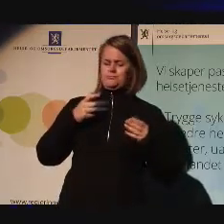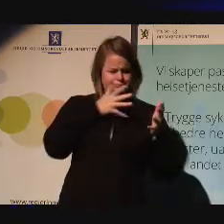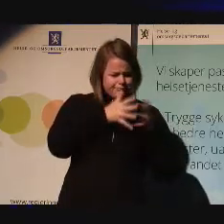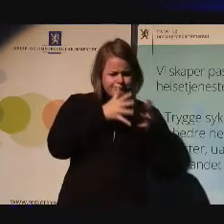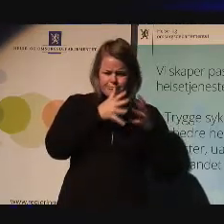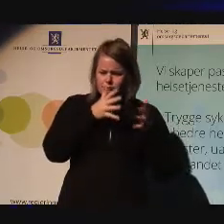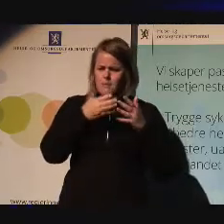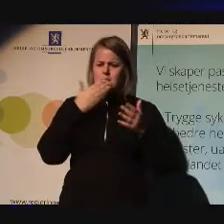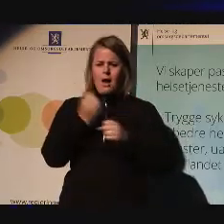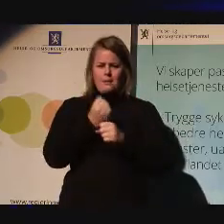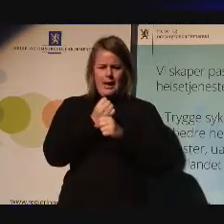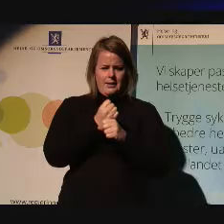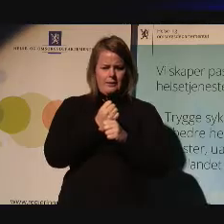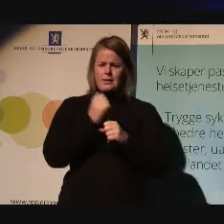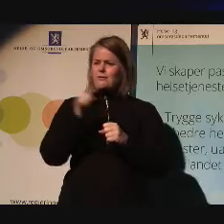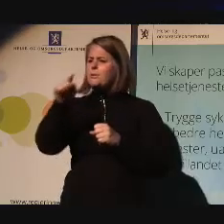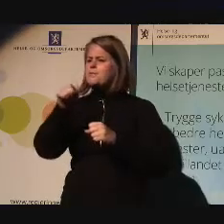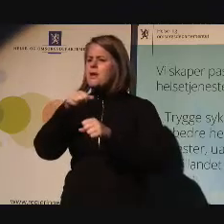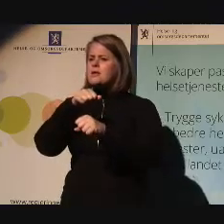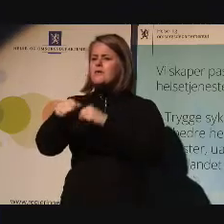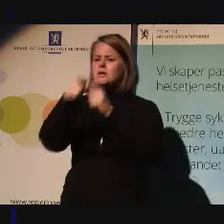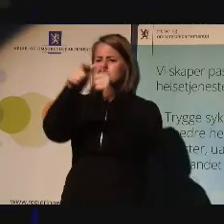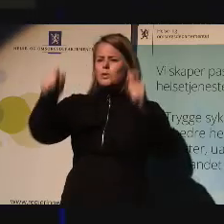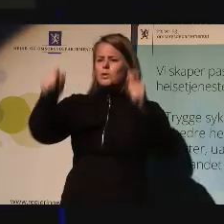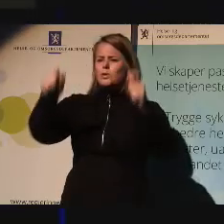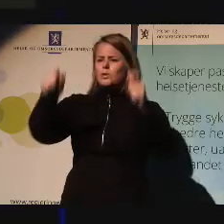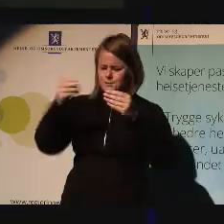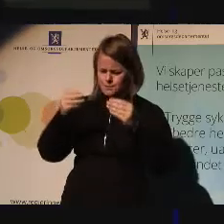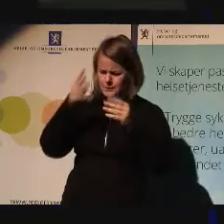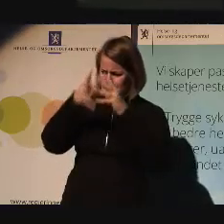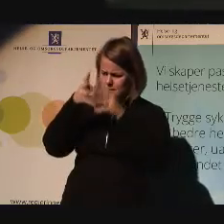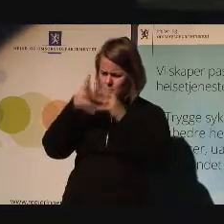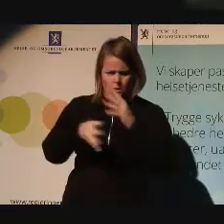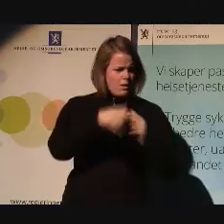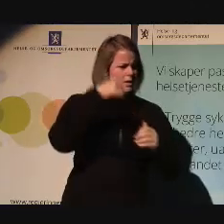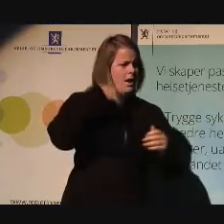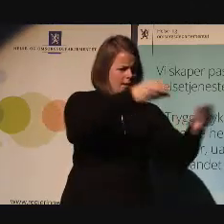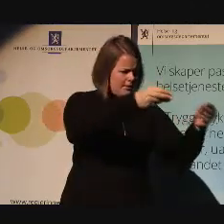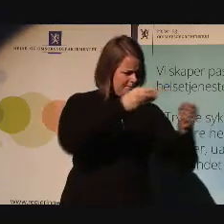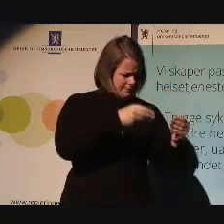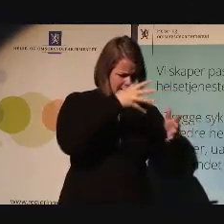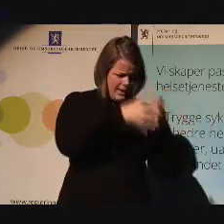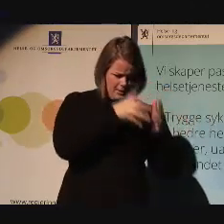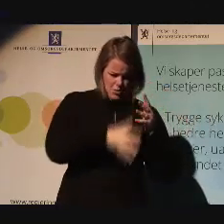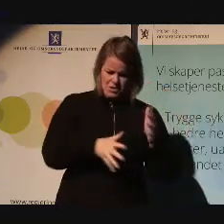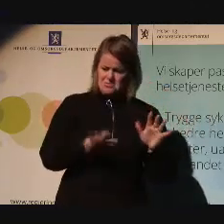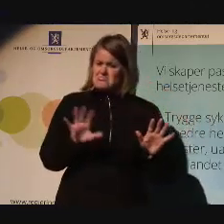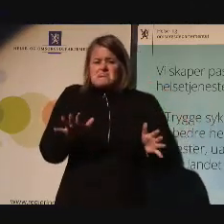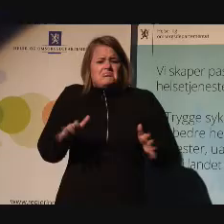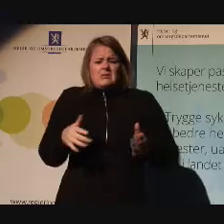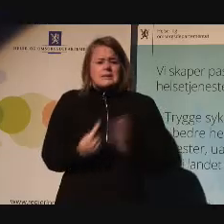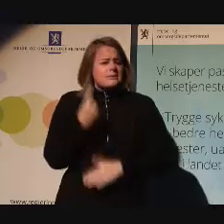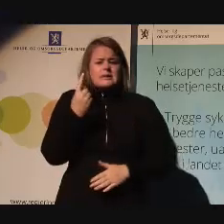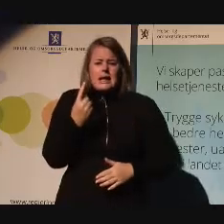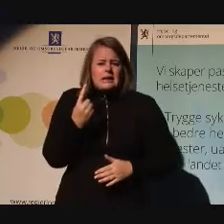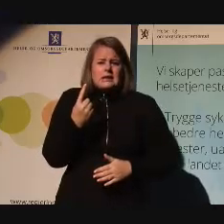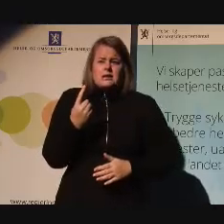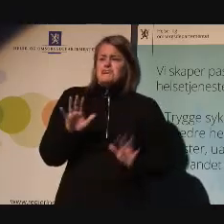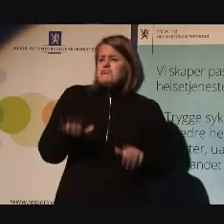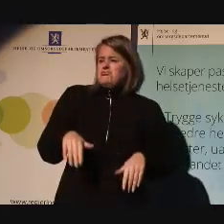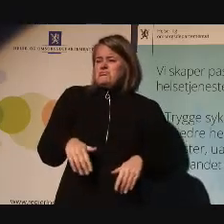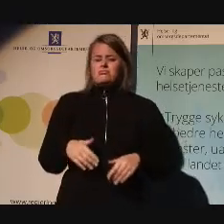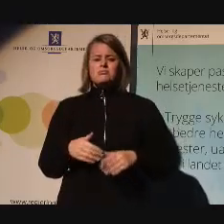gjennom tvangsprotokollene og klagene og fant i grunnen ikke noe veldig spesielt og merket oss ikke noe spesielt